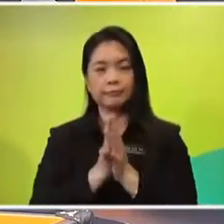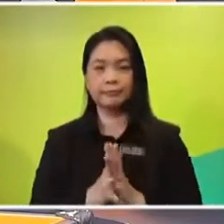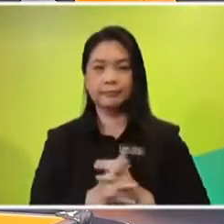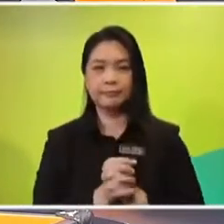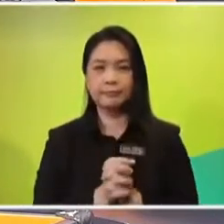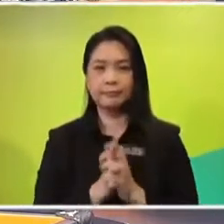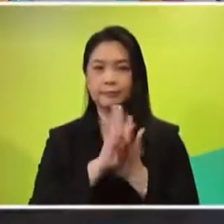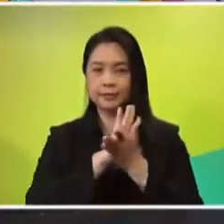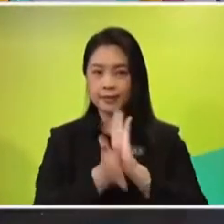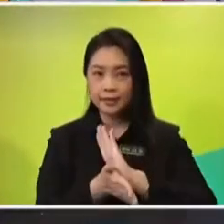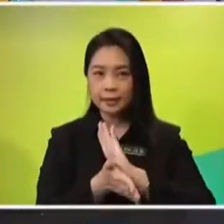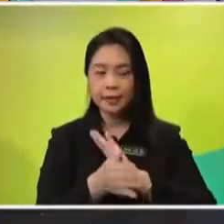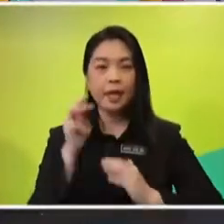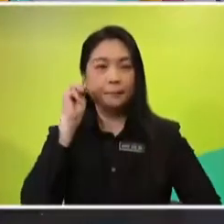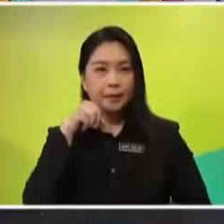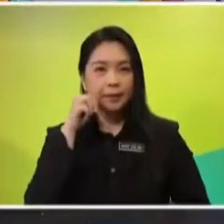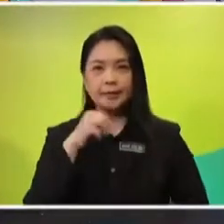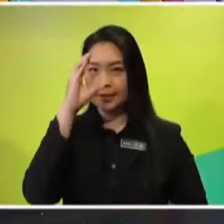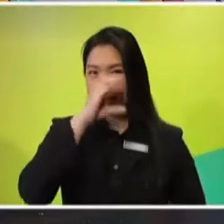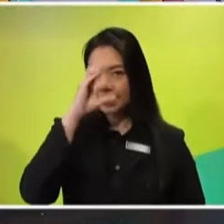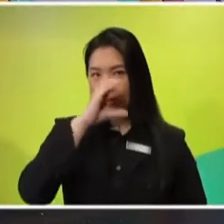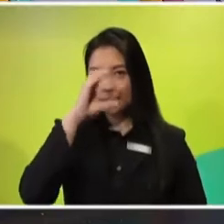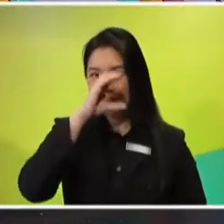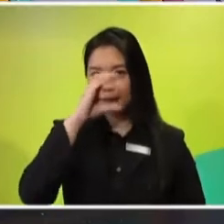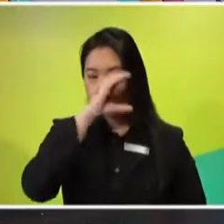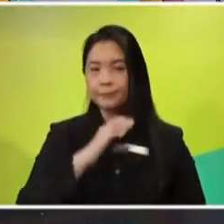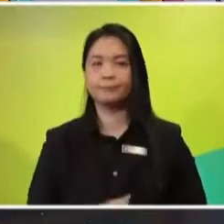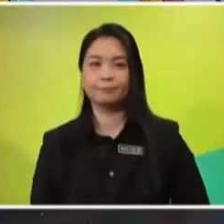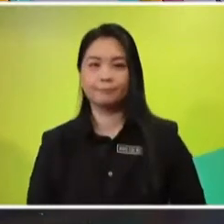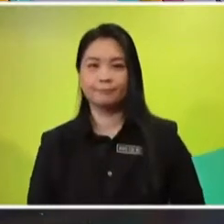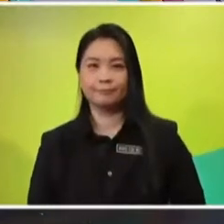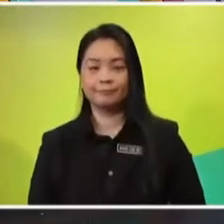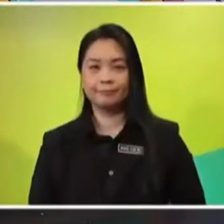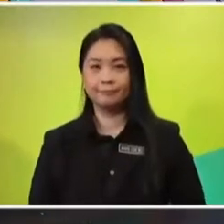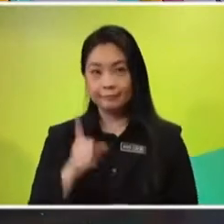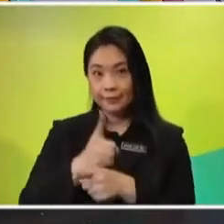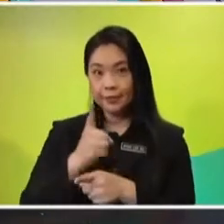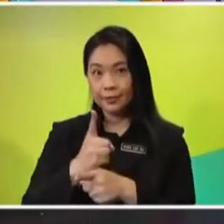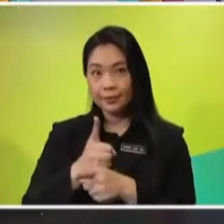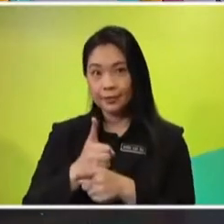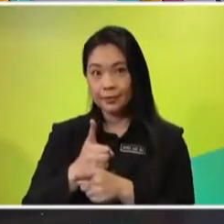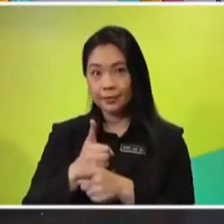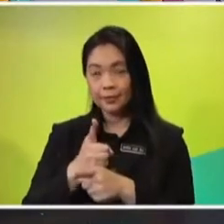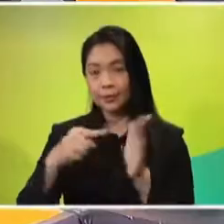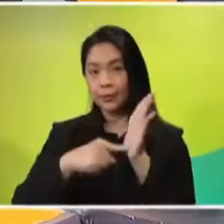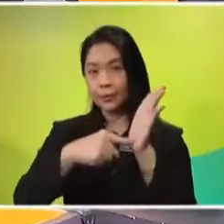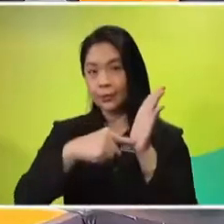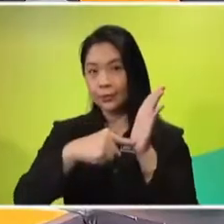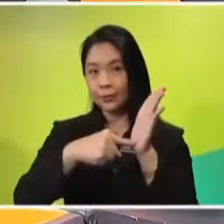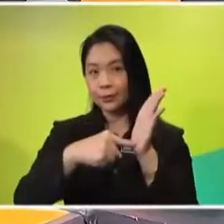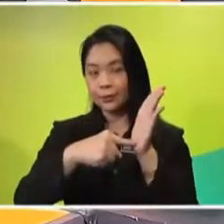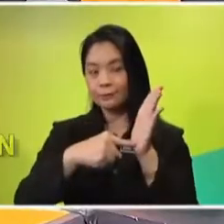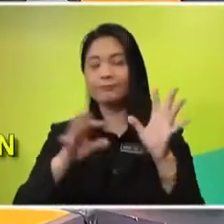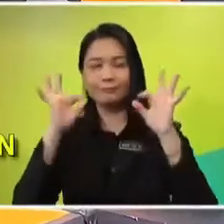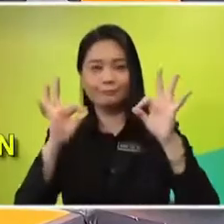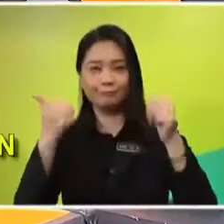Kalau macam tu, saya cari yang pertama. Ya. Yang ni, cikgu. Betul tak, cikgu? Tunjuk.